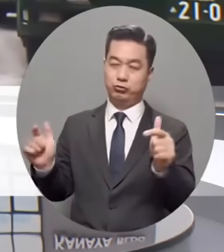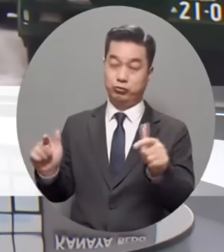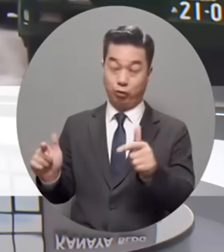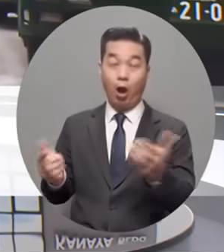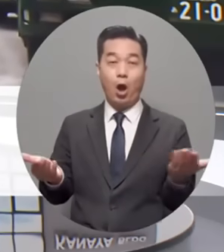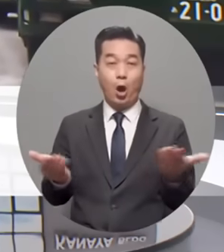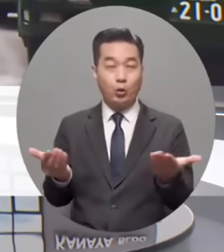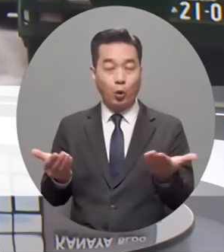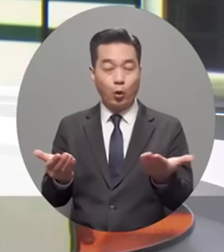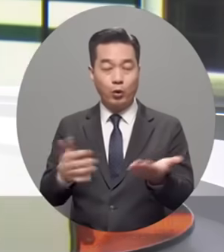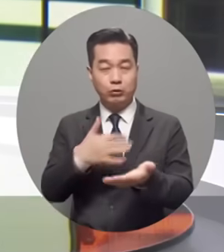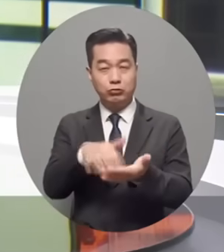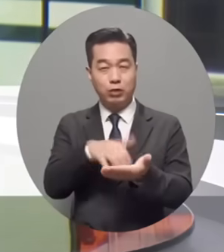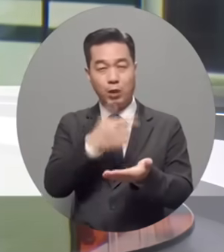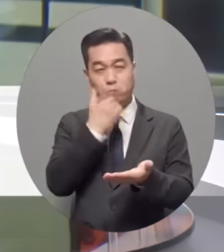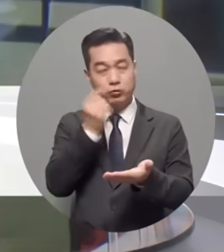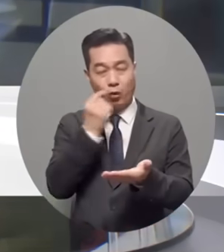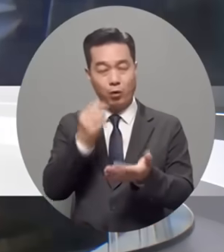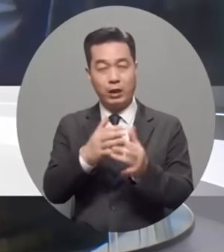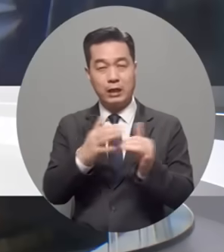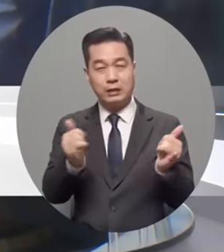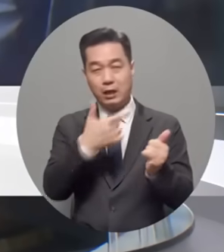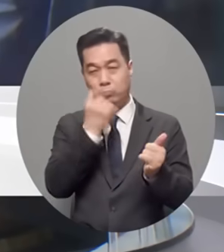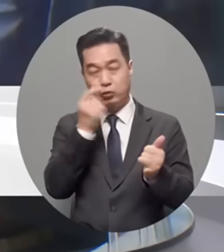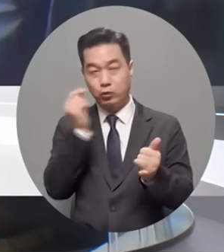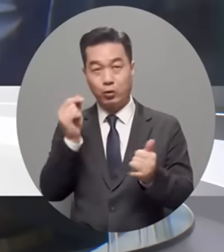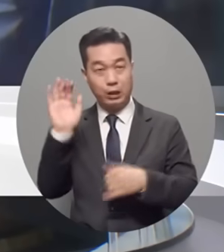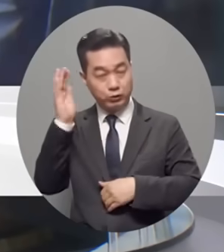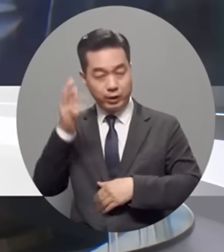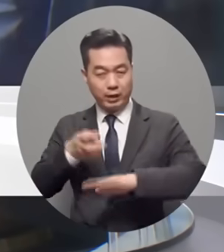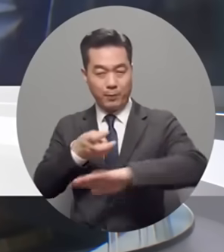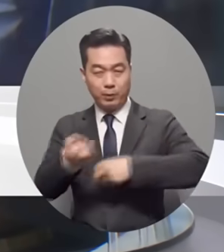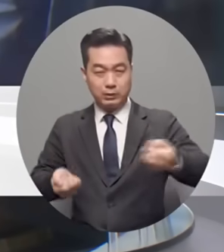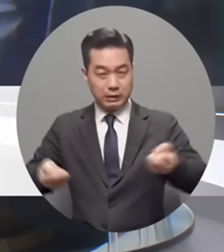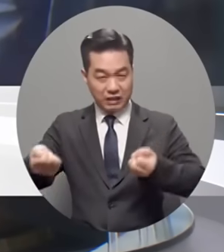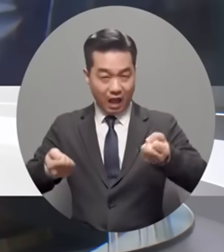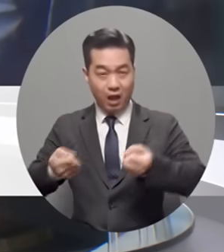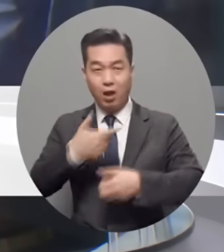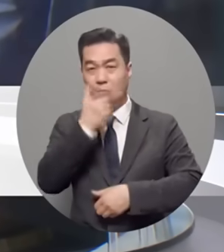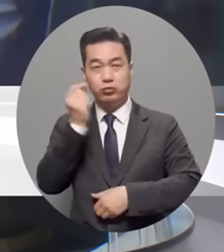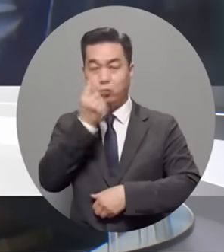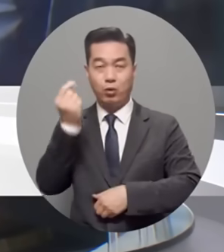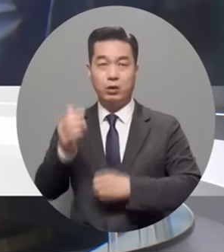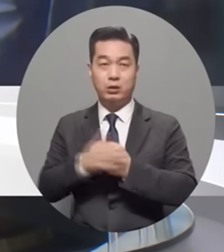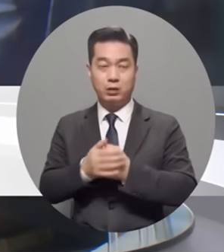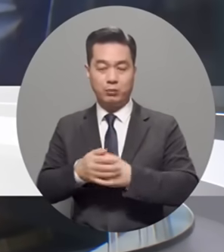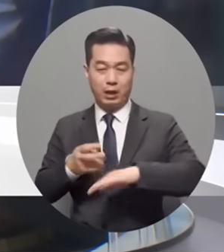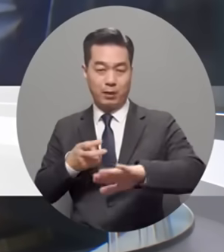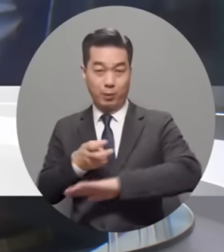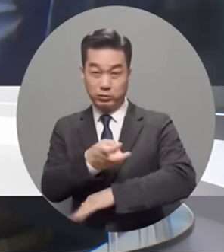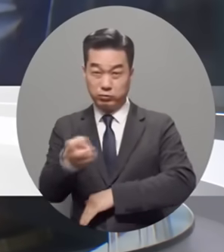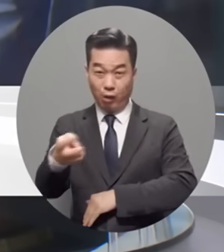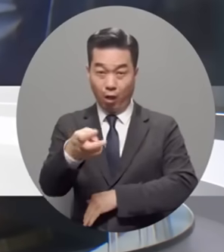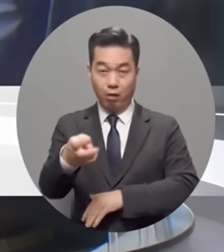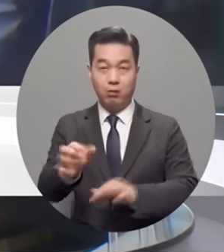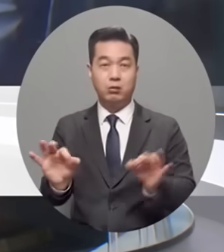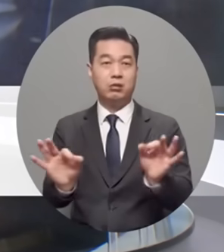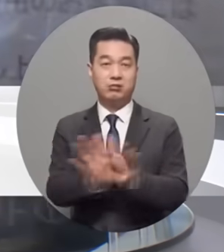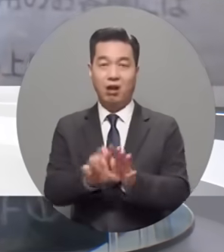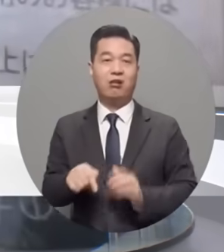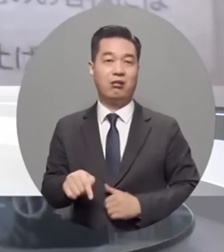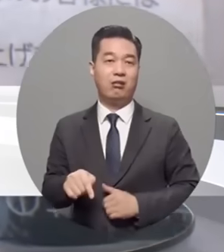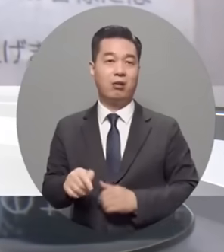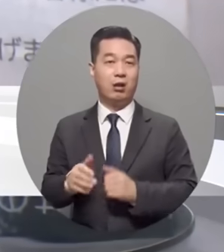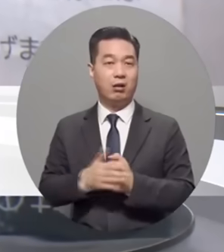문제를 겪고 있습니다. 최근엔 특히 버스 기사를 구하지 못해 멀쩡하게 운행하던 노선이 사라지고 있다고 합니다.